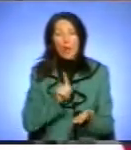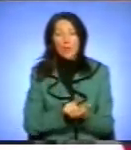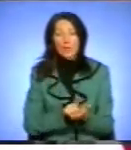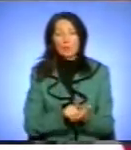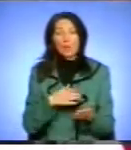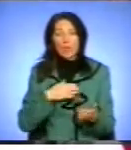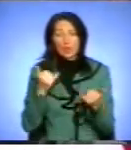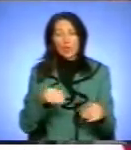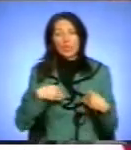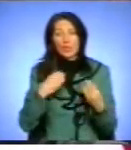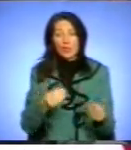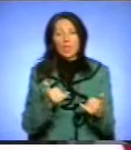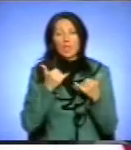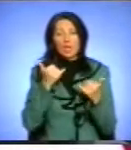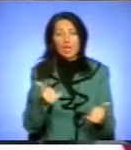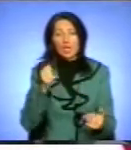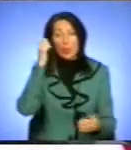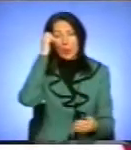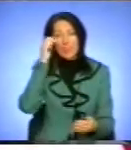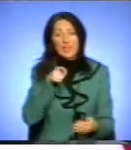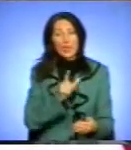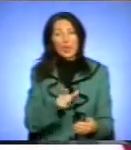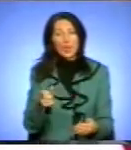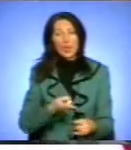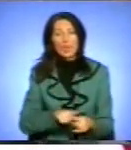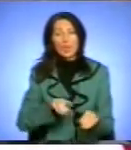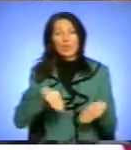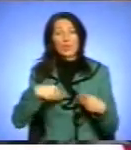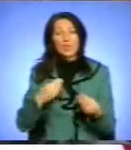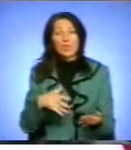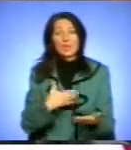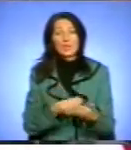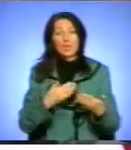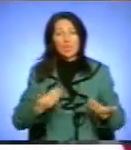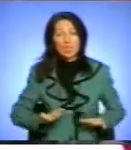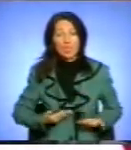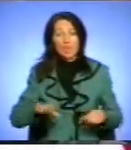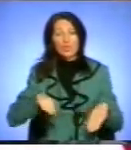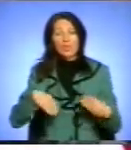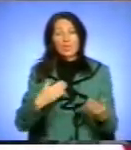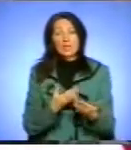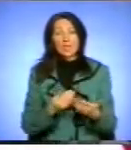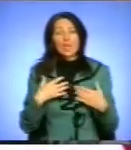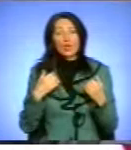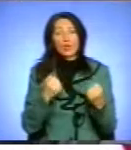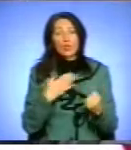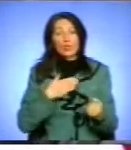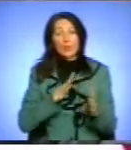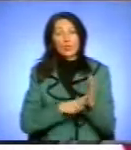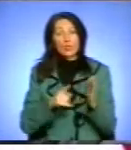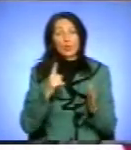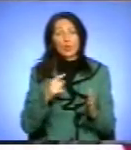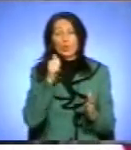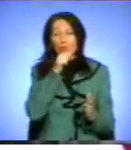віддати шану пам'яті тим людям, які віддали своє життя, віддали своє здоров'я для того, щоб ми в 91-му році змогли